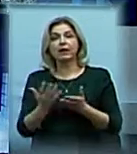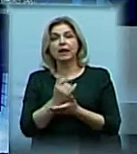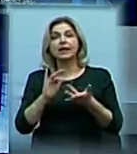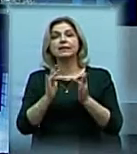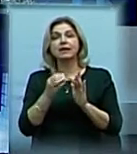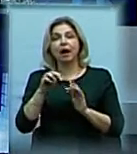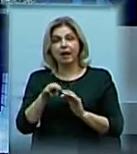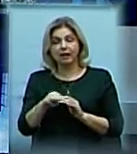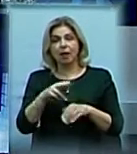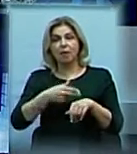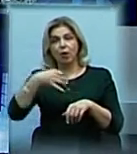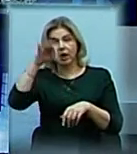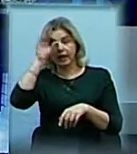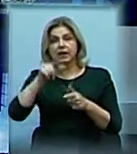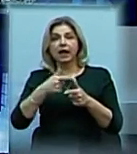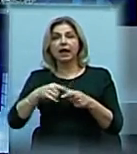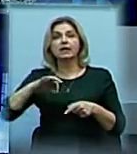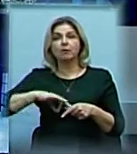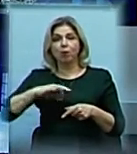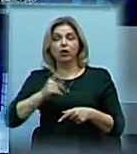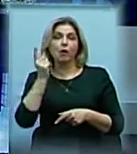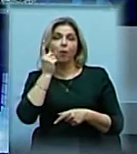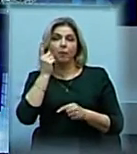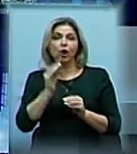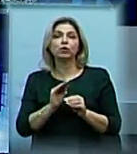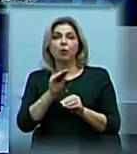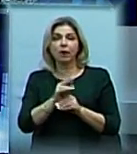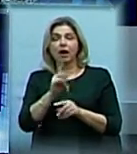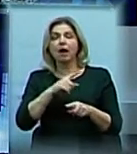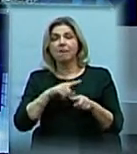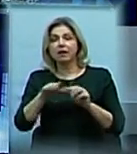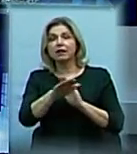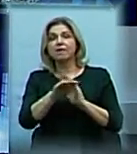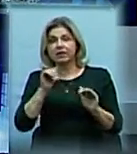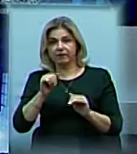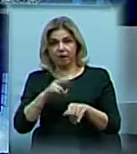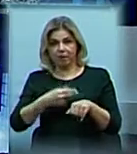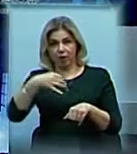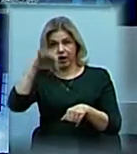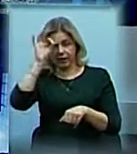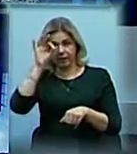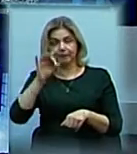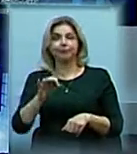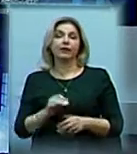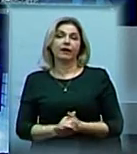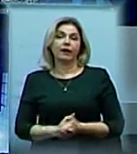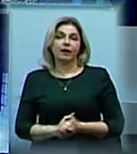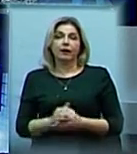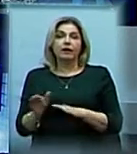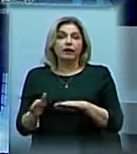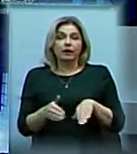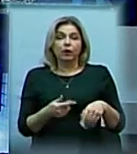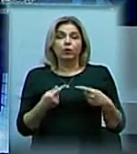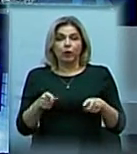поліції або використовувати мобільний додаток для миттєвого виклику поліції «MyPol». І до інших подій